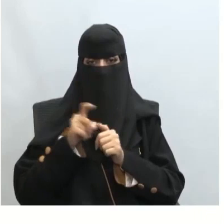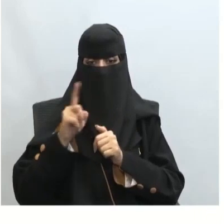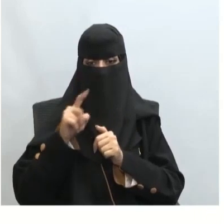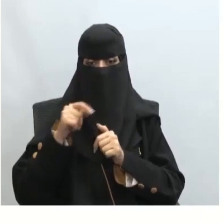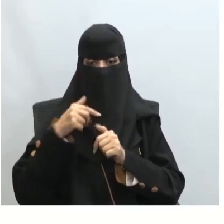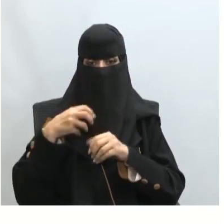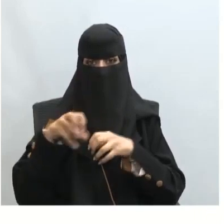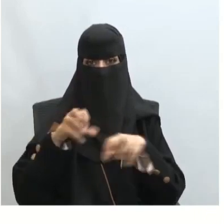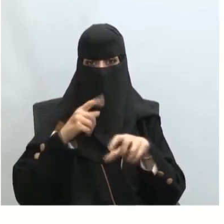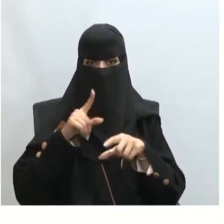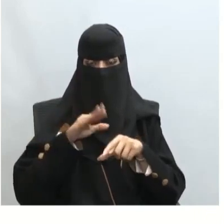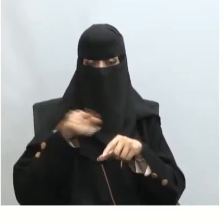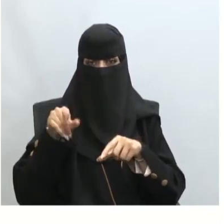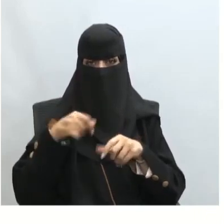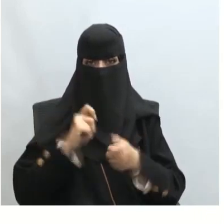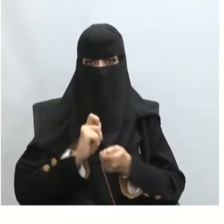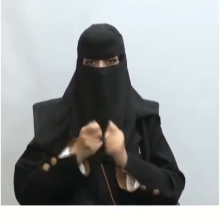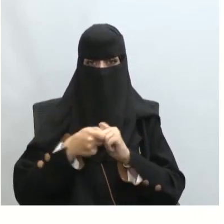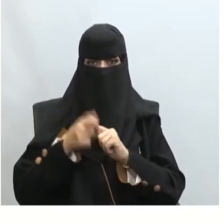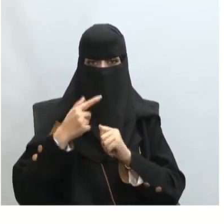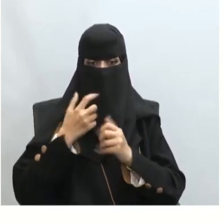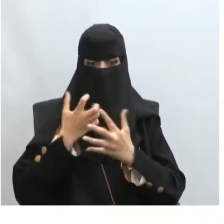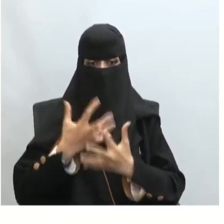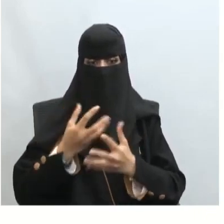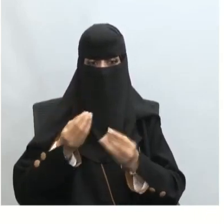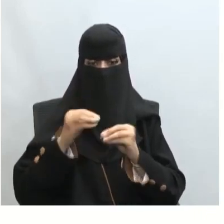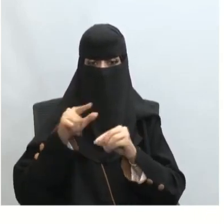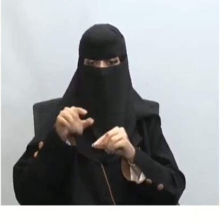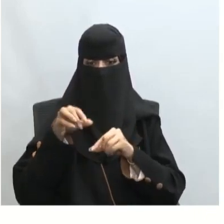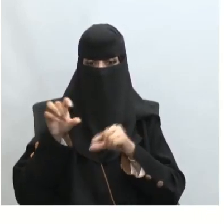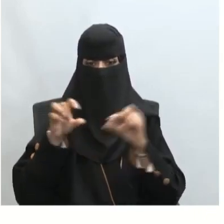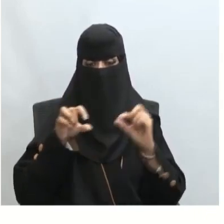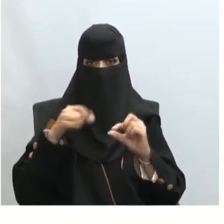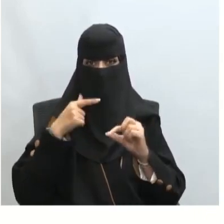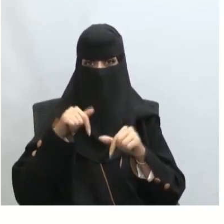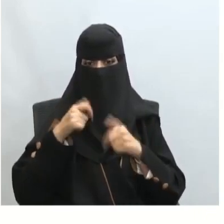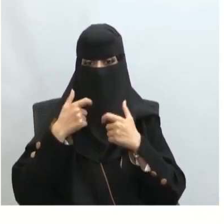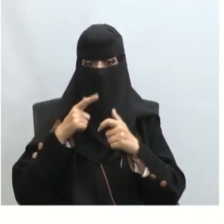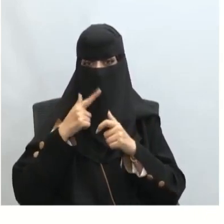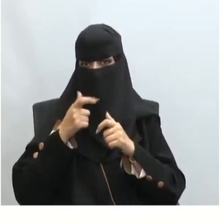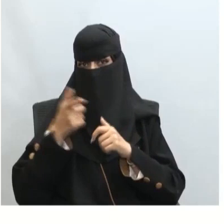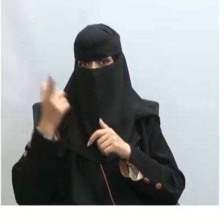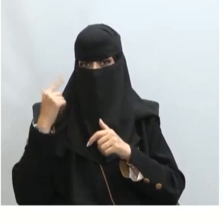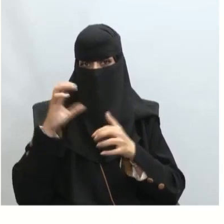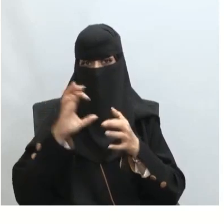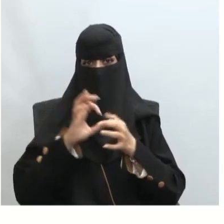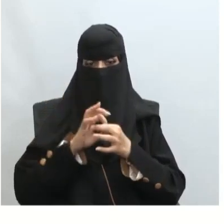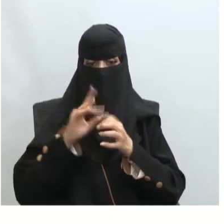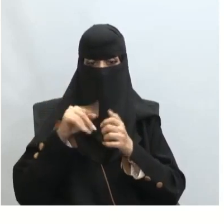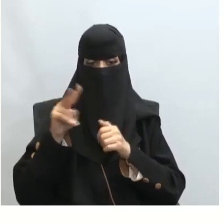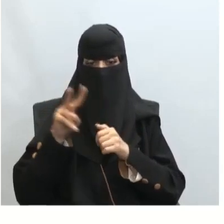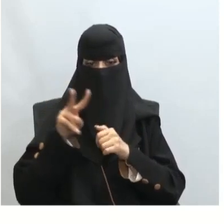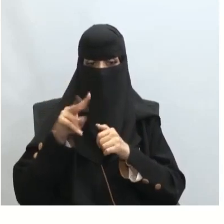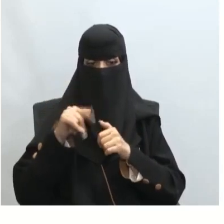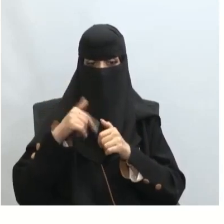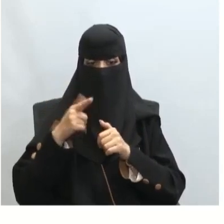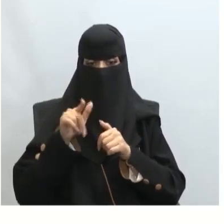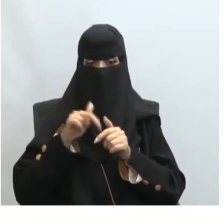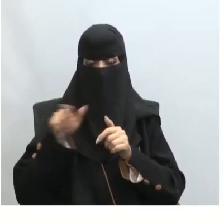صنف كل تفاعل الى استبدال او تكاثف او اضافه او حذف لاحظ كانت هنا رابطه ثنائيه